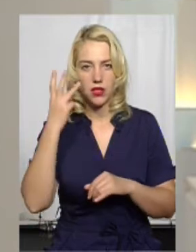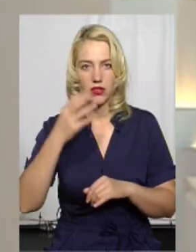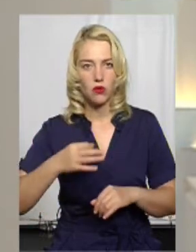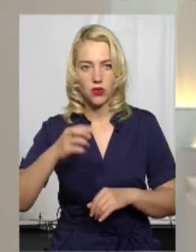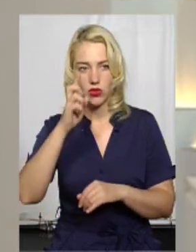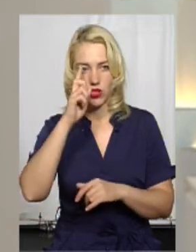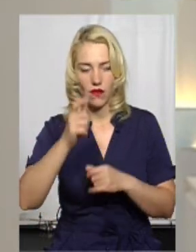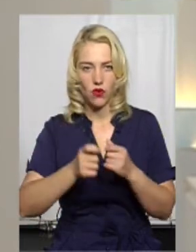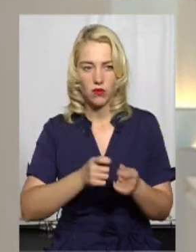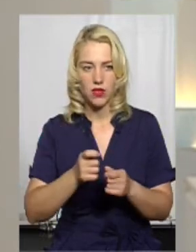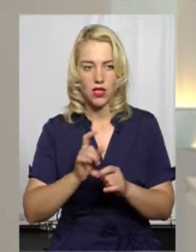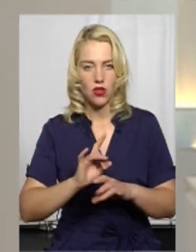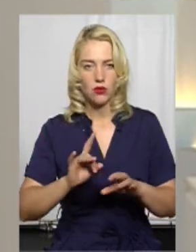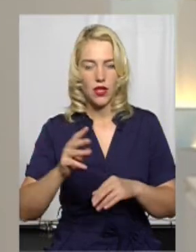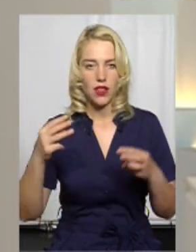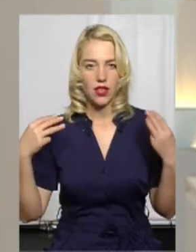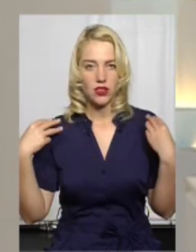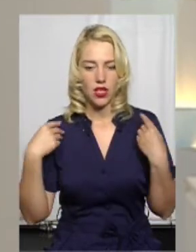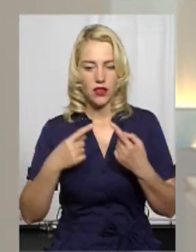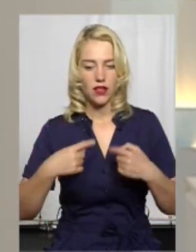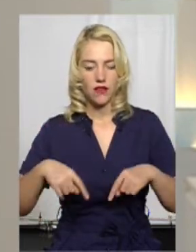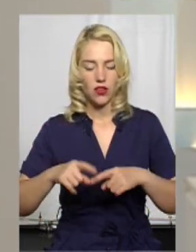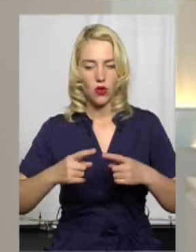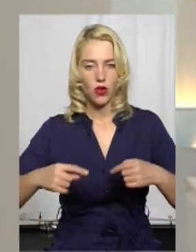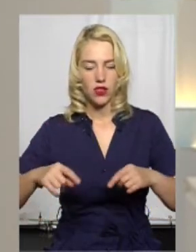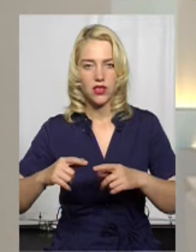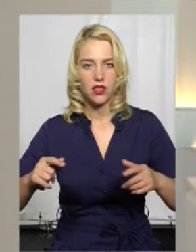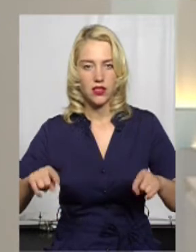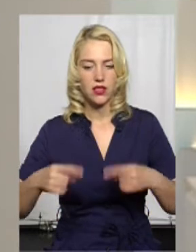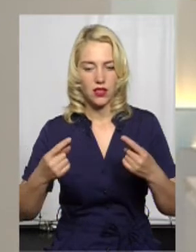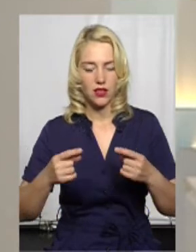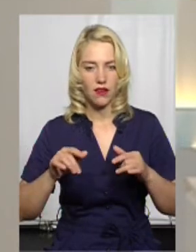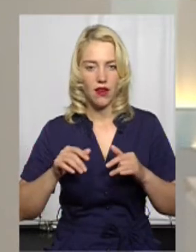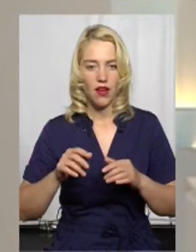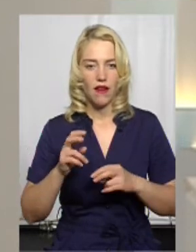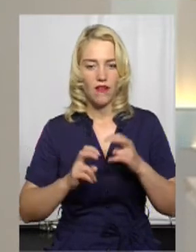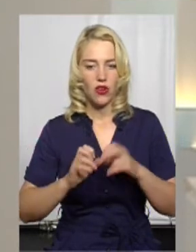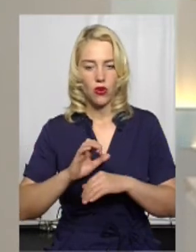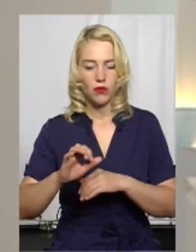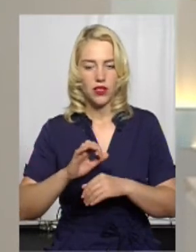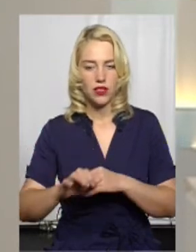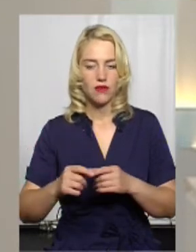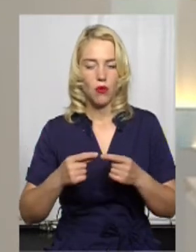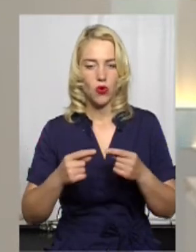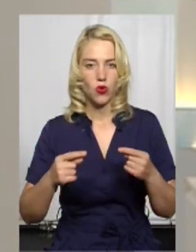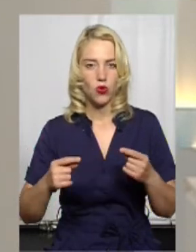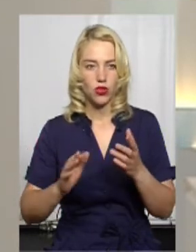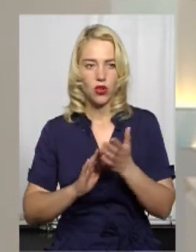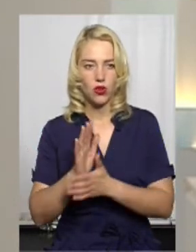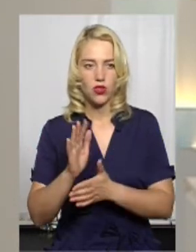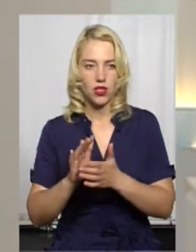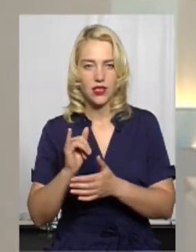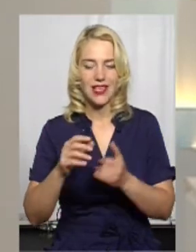державної адміністрації, розповіла начальниця відділу організації виробництва продукції рослинництва та земельних відносин